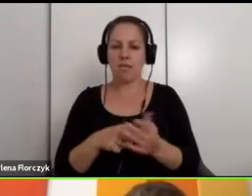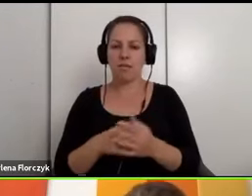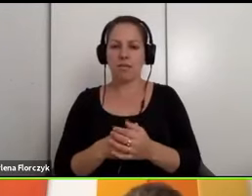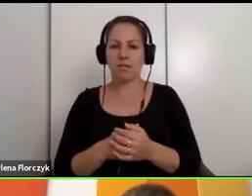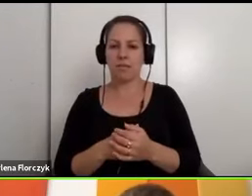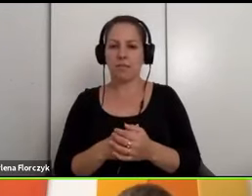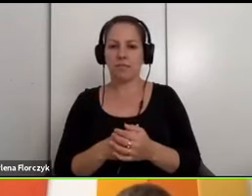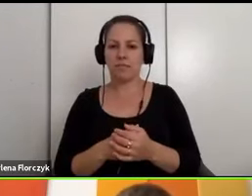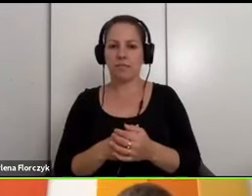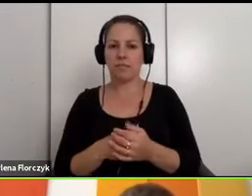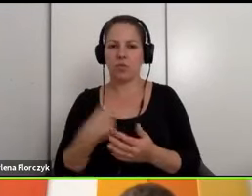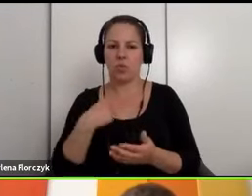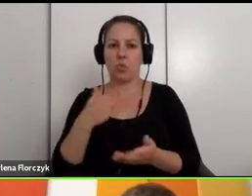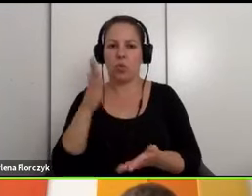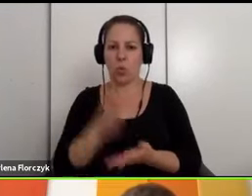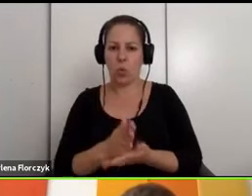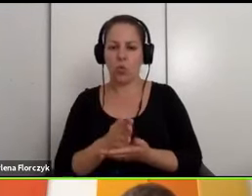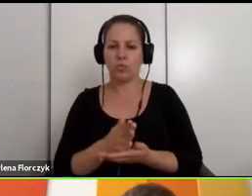kiedy